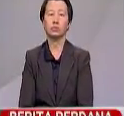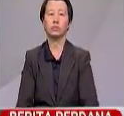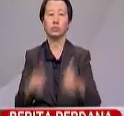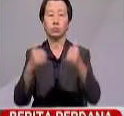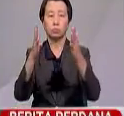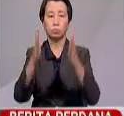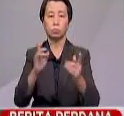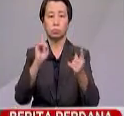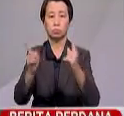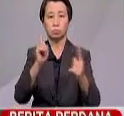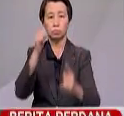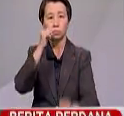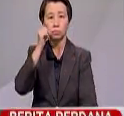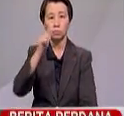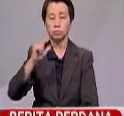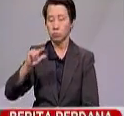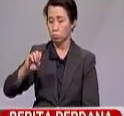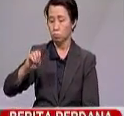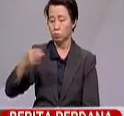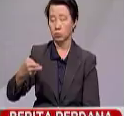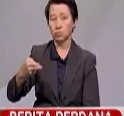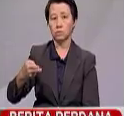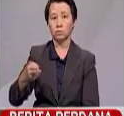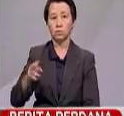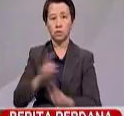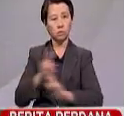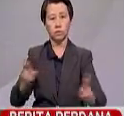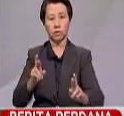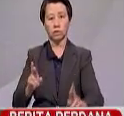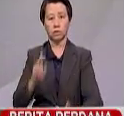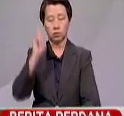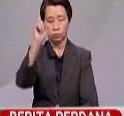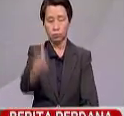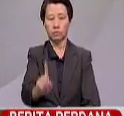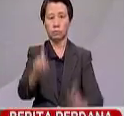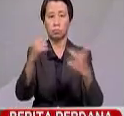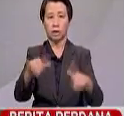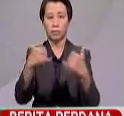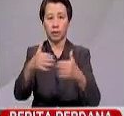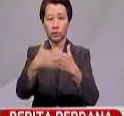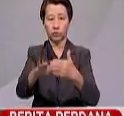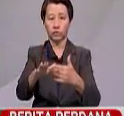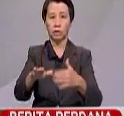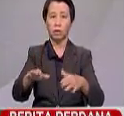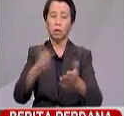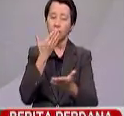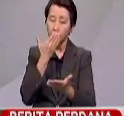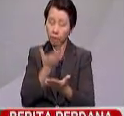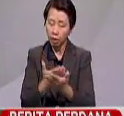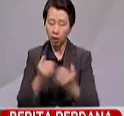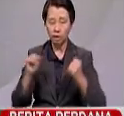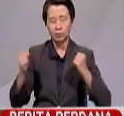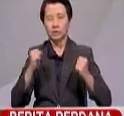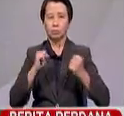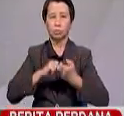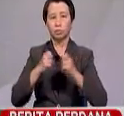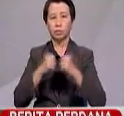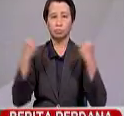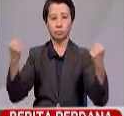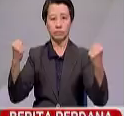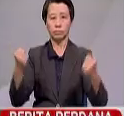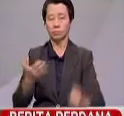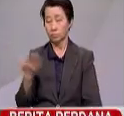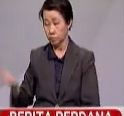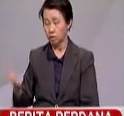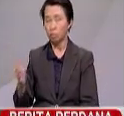Pemain perorangan badminton wanita negara Goh Jin Wei semakin sedia untuk kembali ke gelanggang selepas hampir pulih daripada masalah kesihatan. Beliau